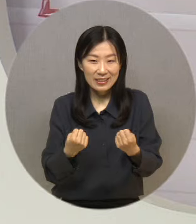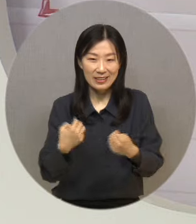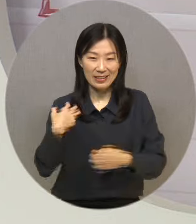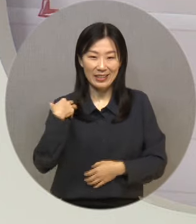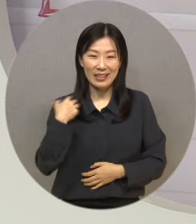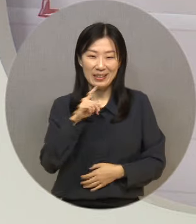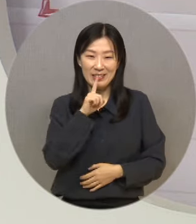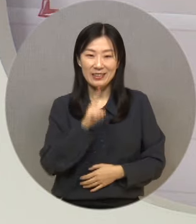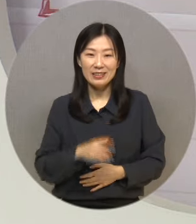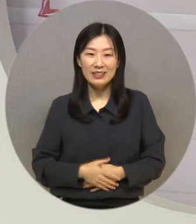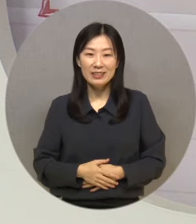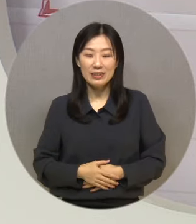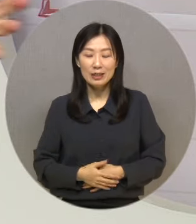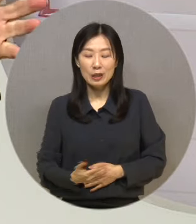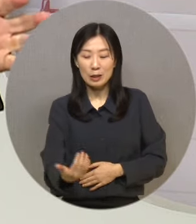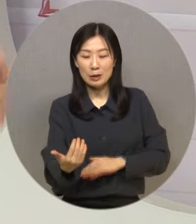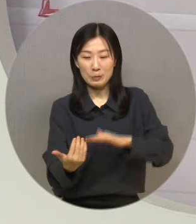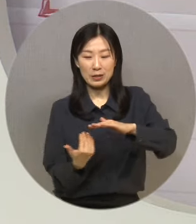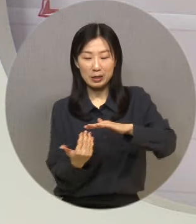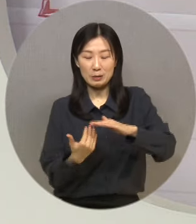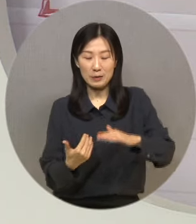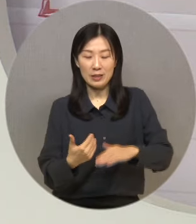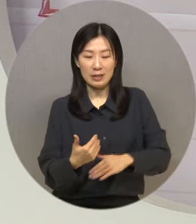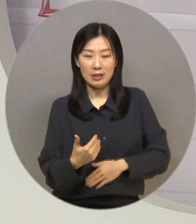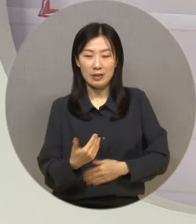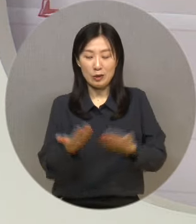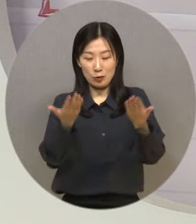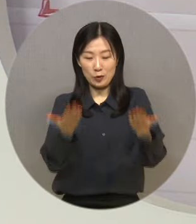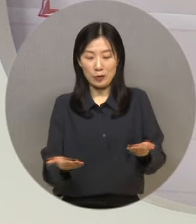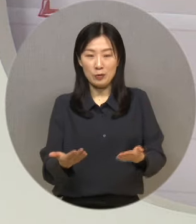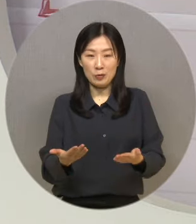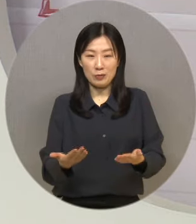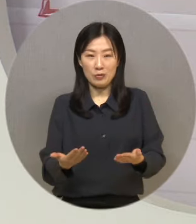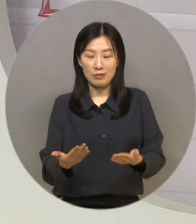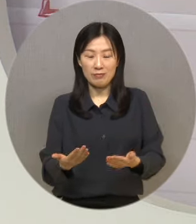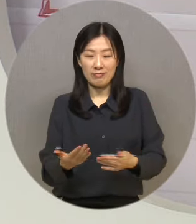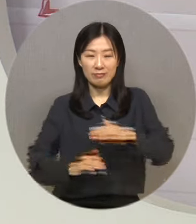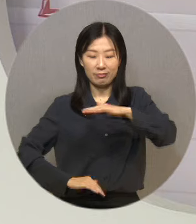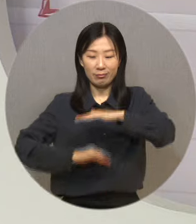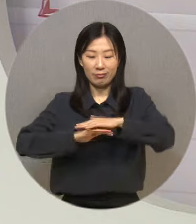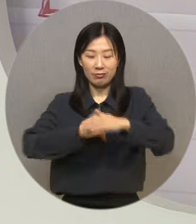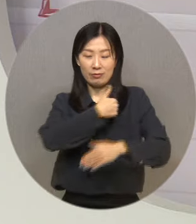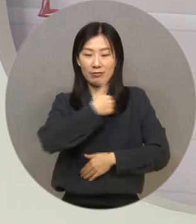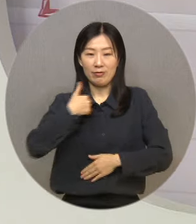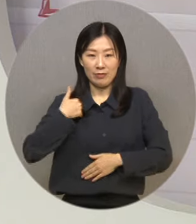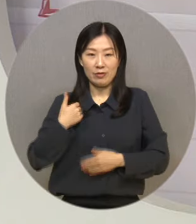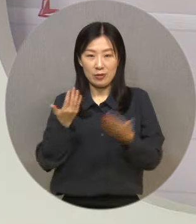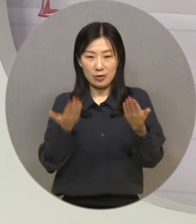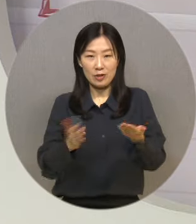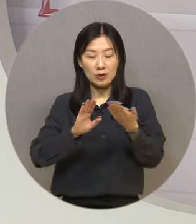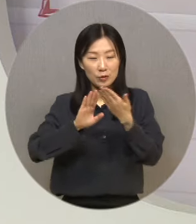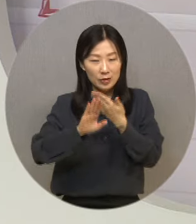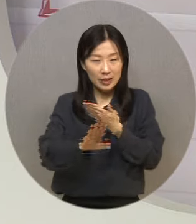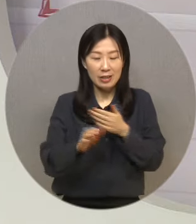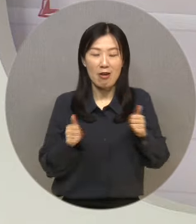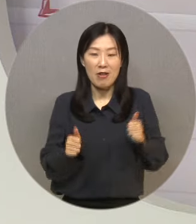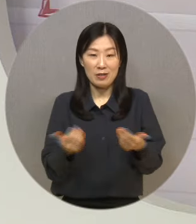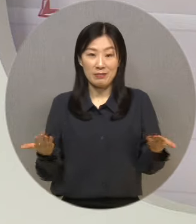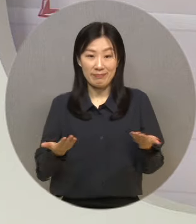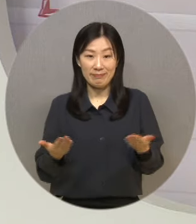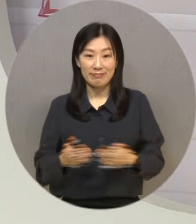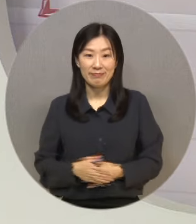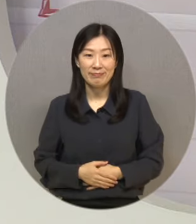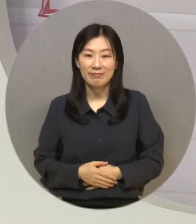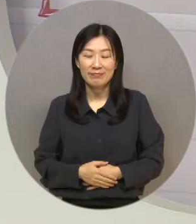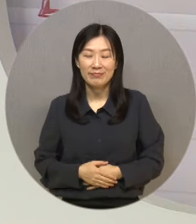해가지고, 예, 네, 이제 열심히 일하겠다. 네. 네 그런 것도 이제 하나의 방법이에요. 네, 그러니까 예, 쉰다는 것이